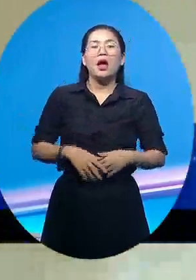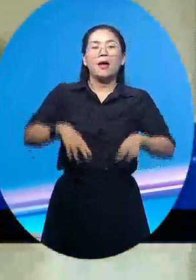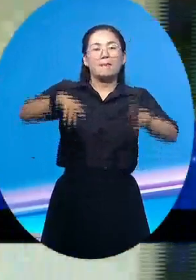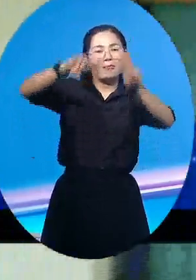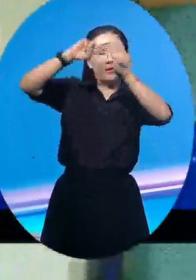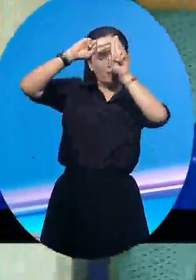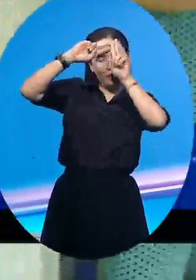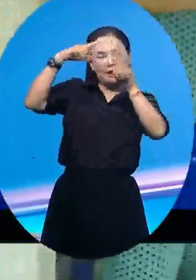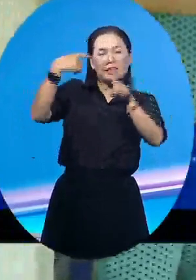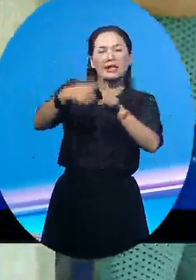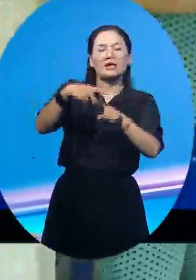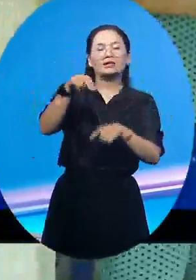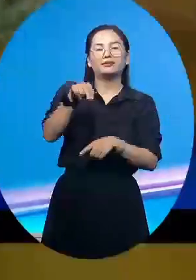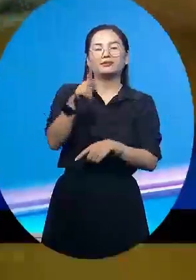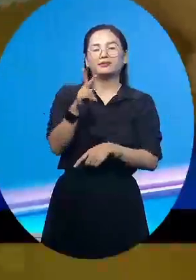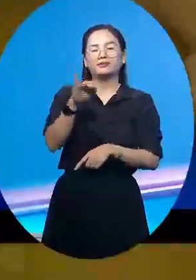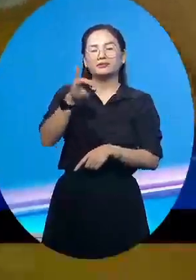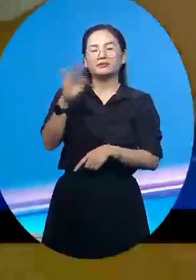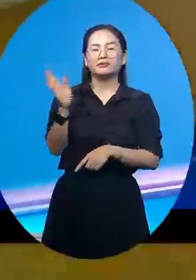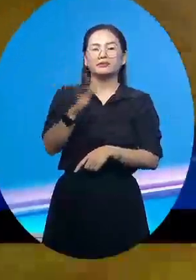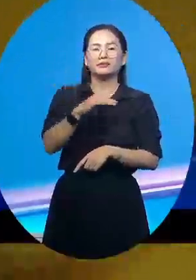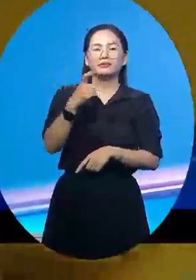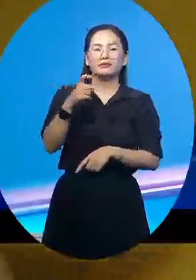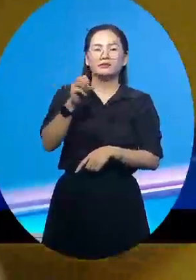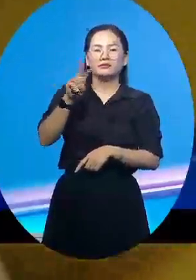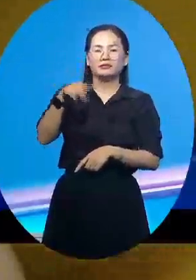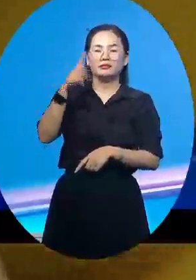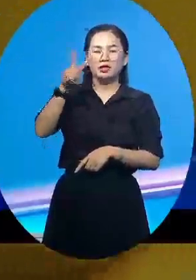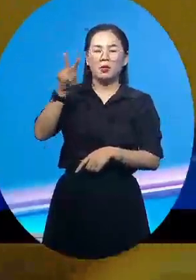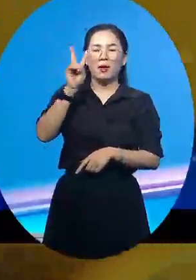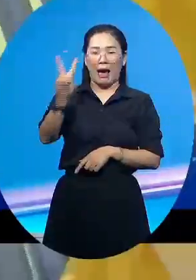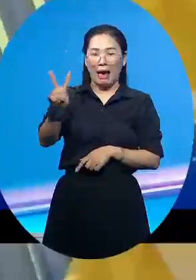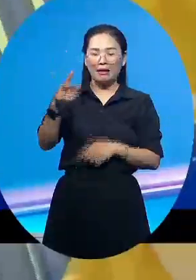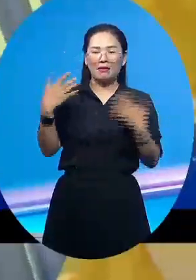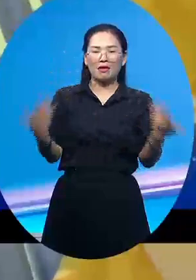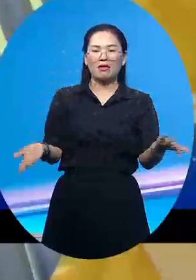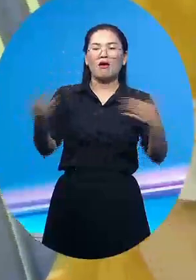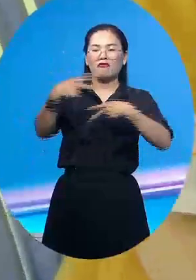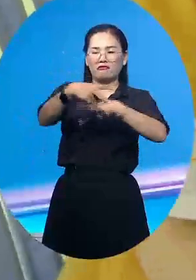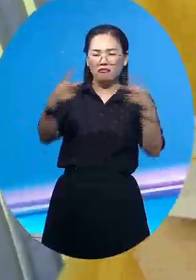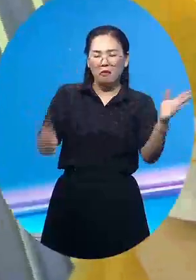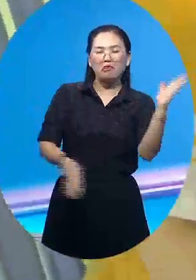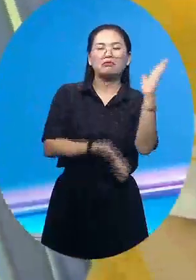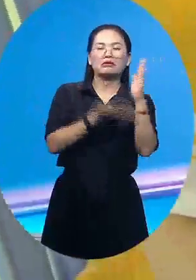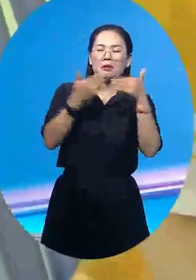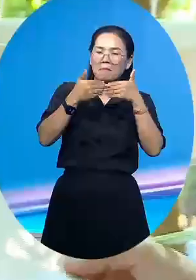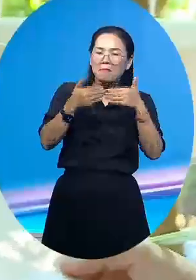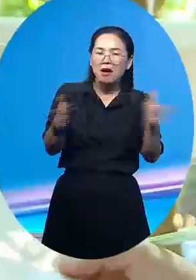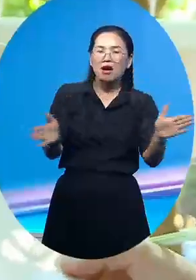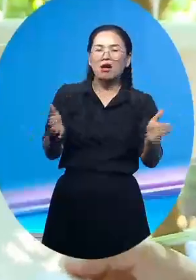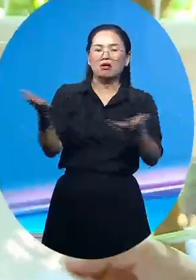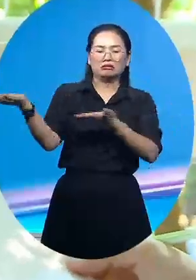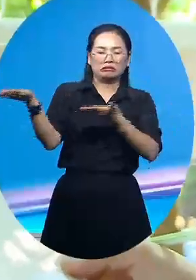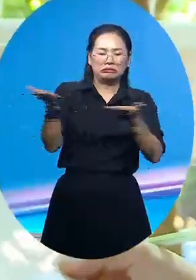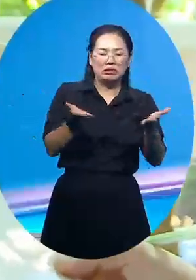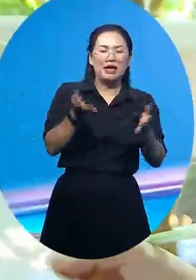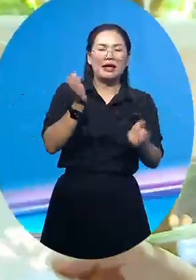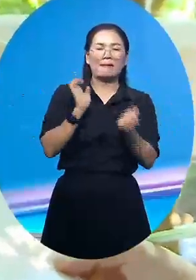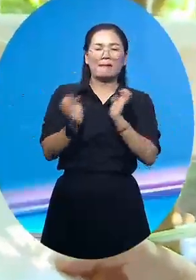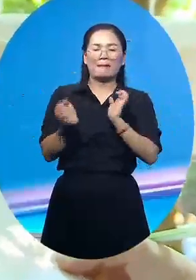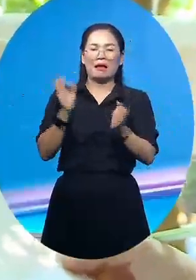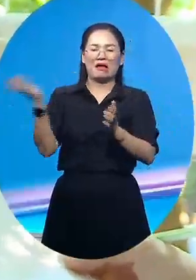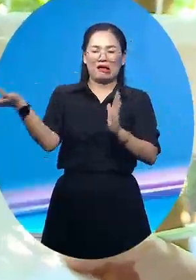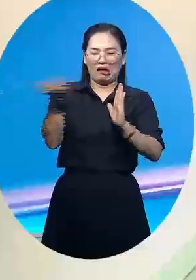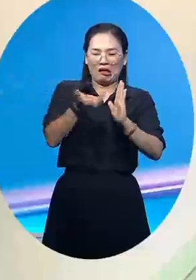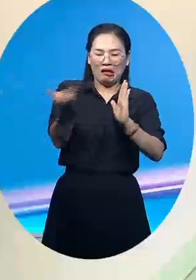đã phải tăng cường thêm 2 dãy phòng để đáp ứng cho việc tiếp nhận điều trị bệnh nhi tay chân miệng hiện đơn vị đang điều trị cho 50 bé với hơn 20%